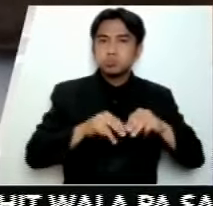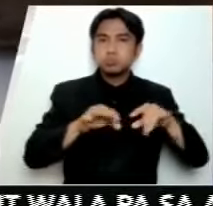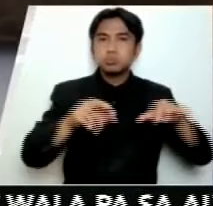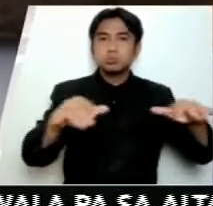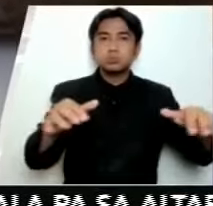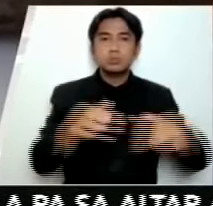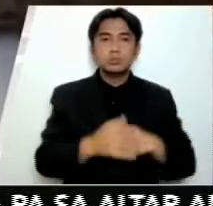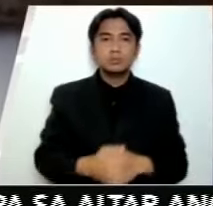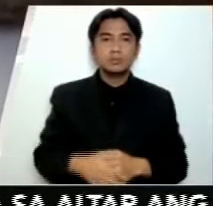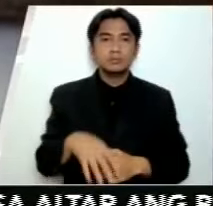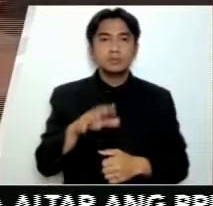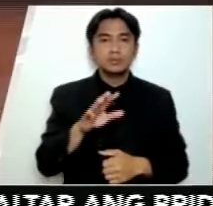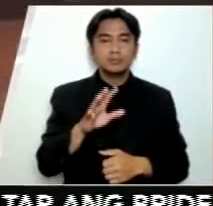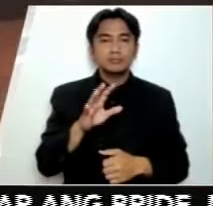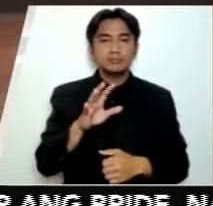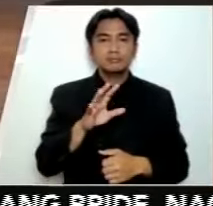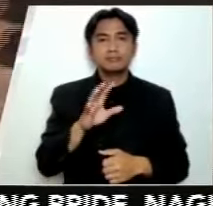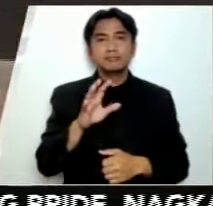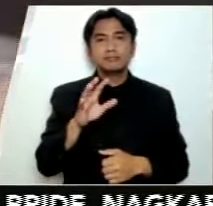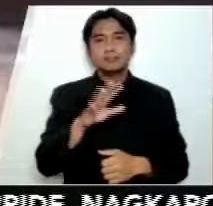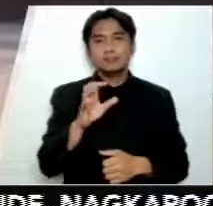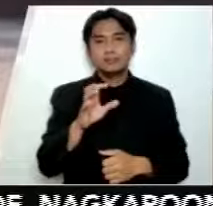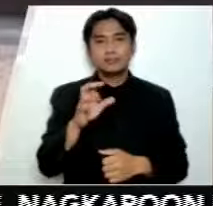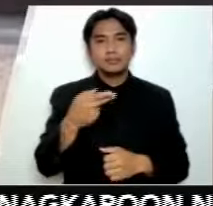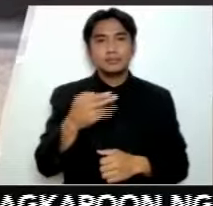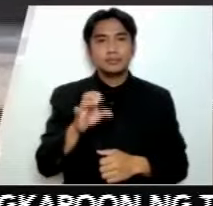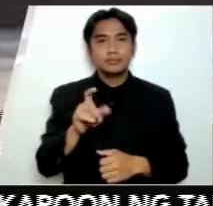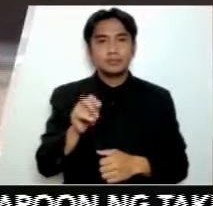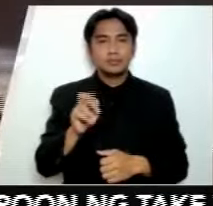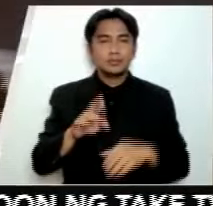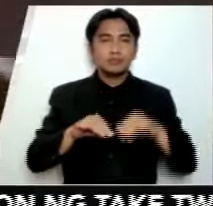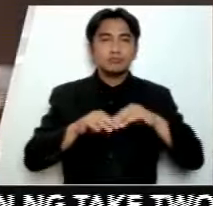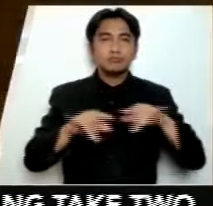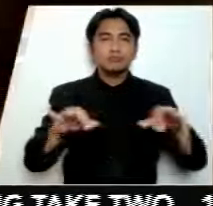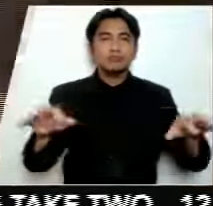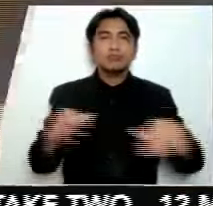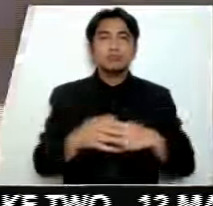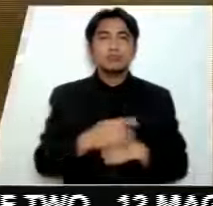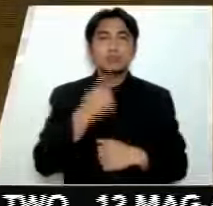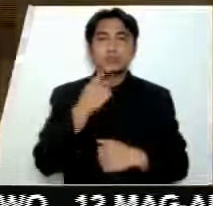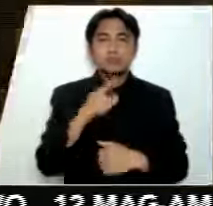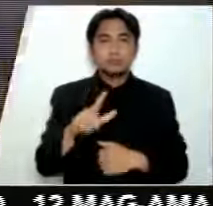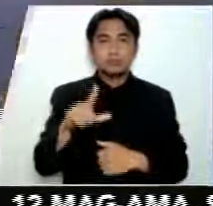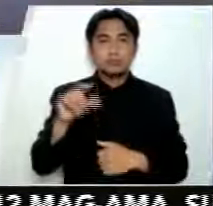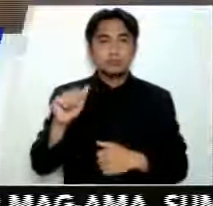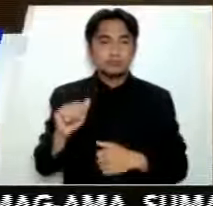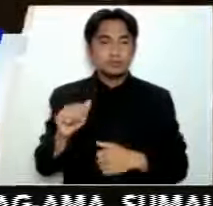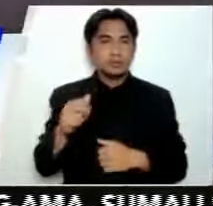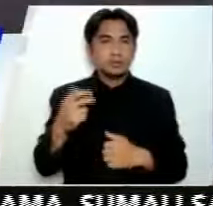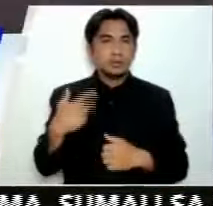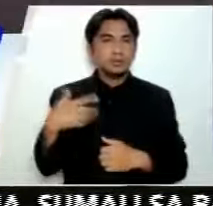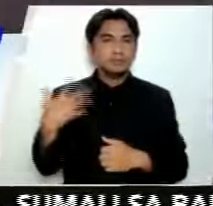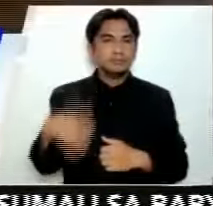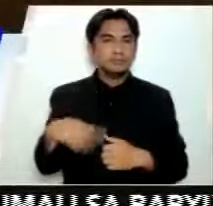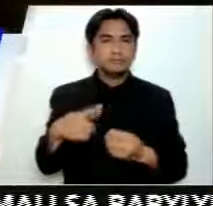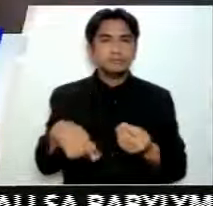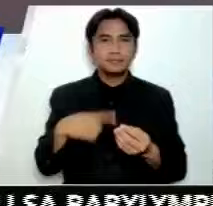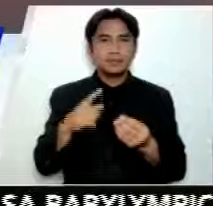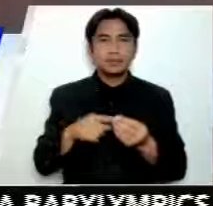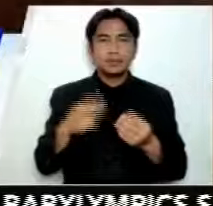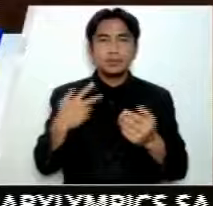naman ang nasunog doon ayon sa los angeles county fire department pinalalala ang wildfire ng mataas na